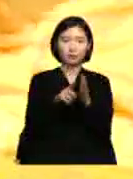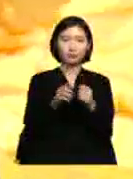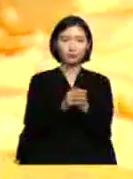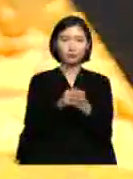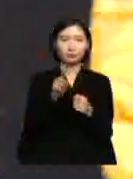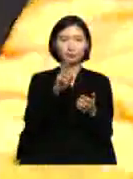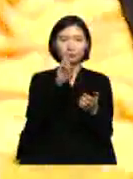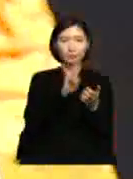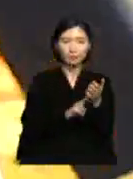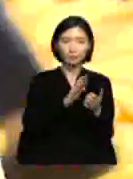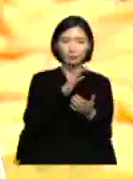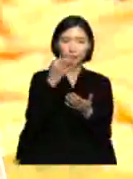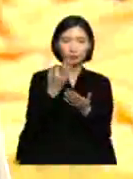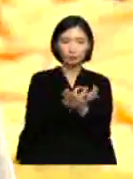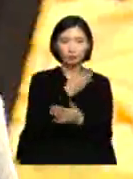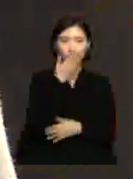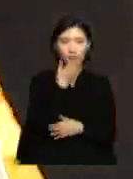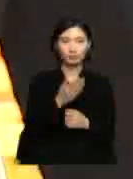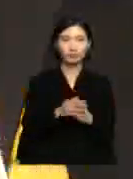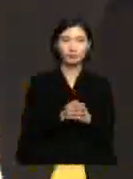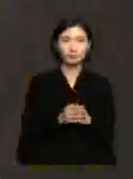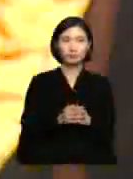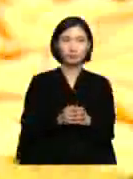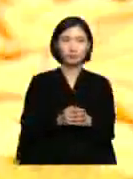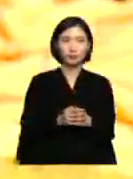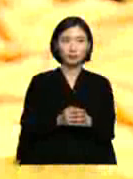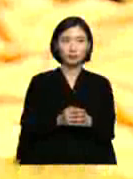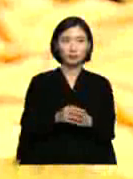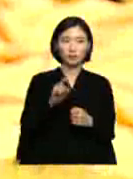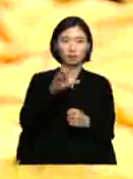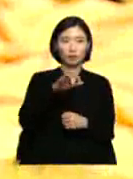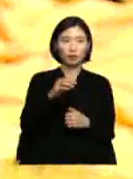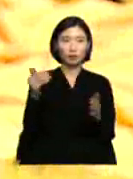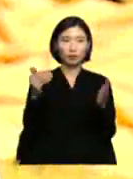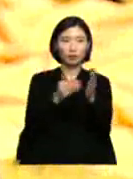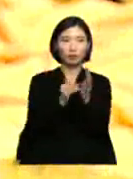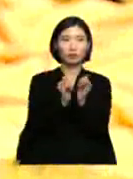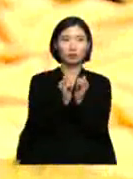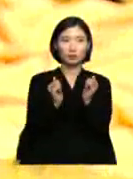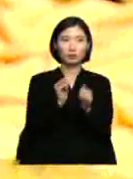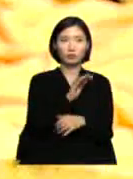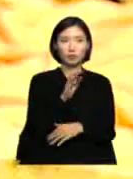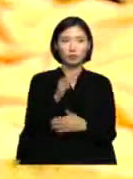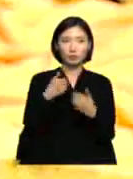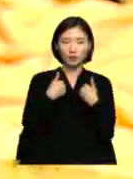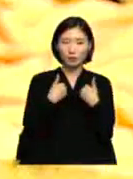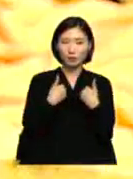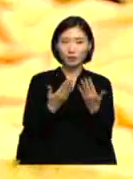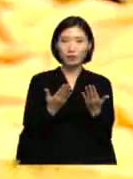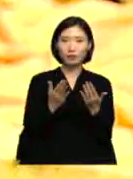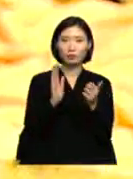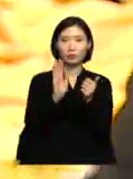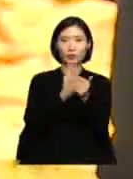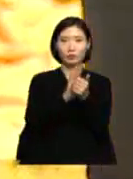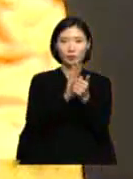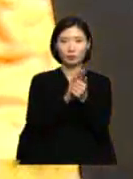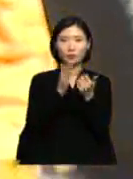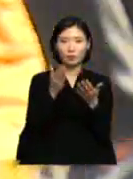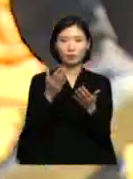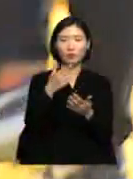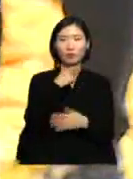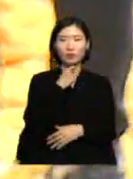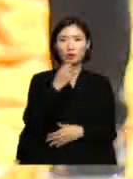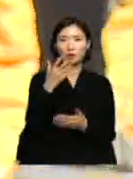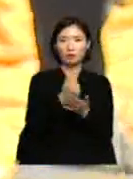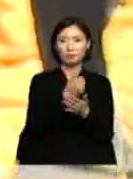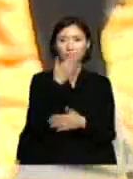이걸 팔면서 돈을 벌 수도 있고요. 또 여기 오는 사람들은 저희가 필요 없는 것들로 도움을 받거나 원하는 걸 얻을 수